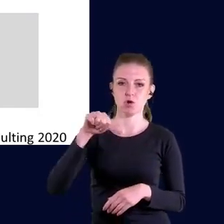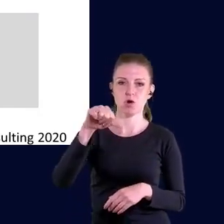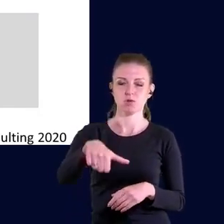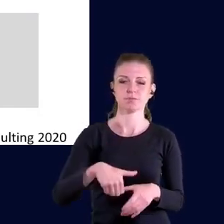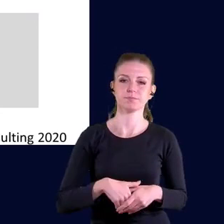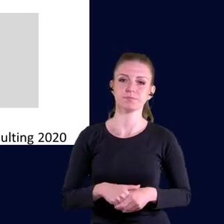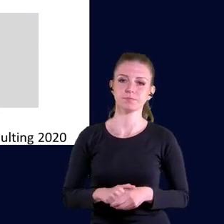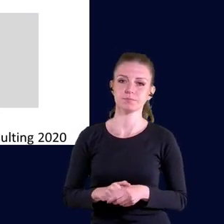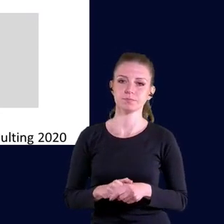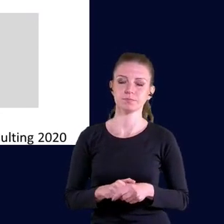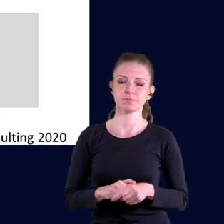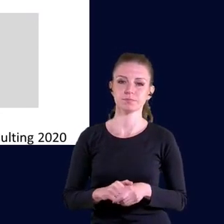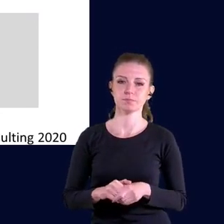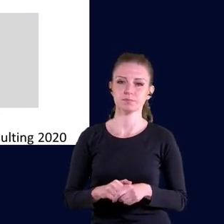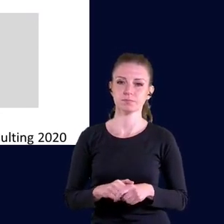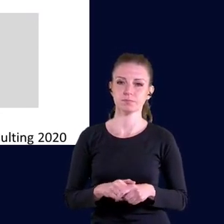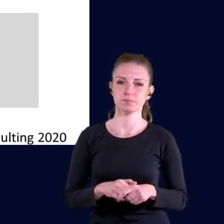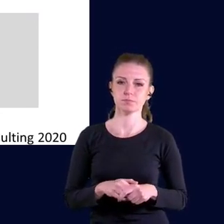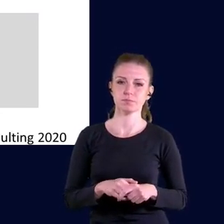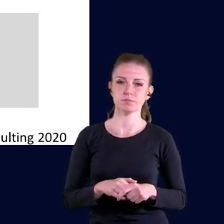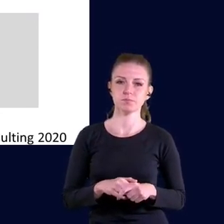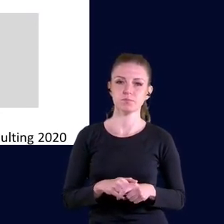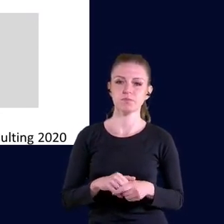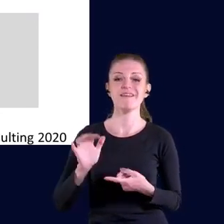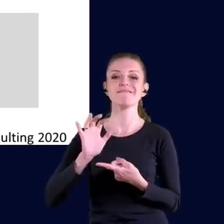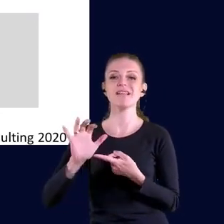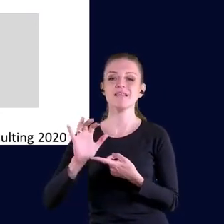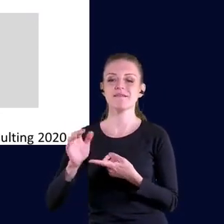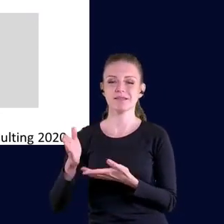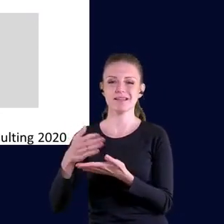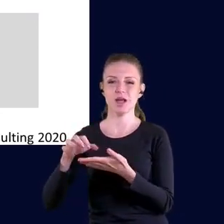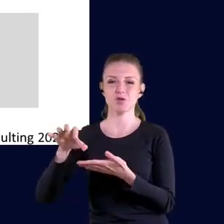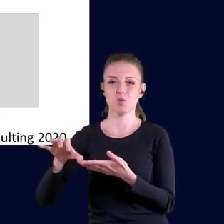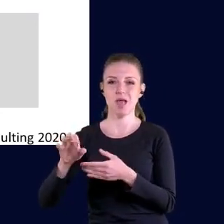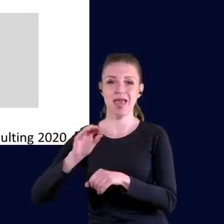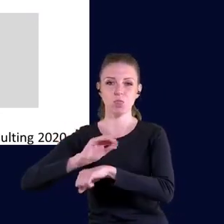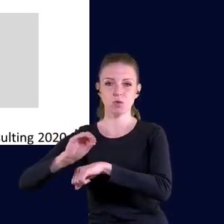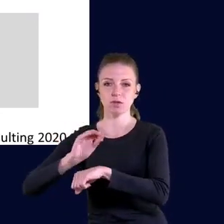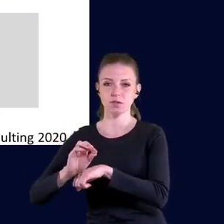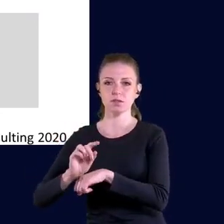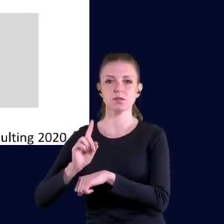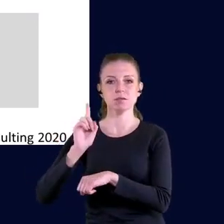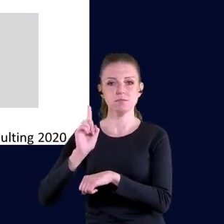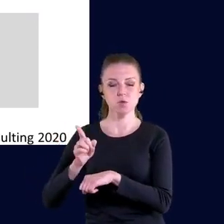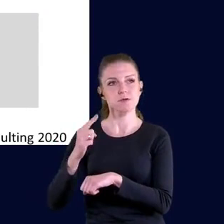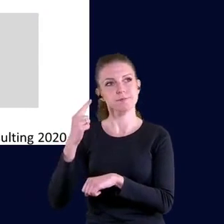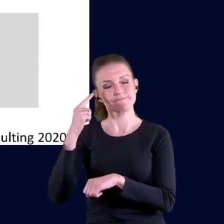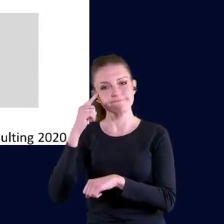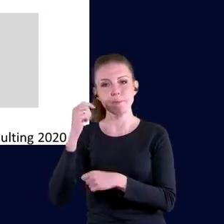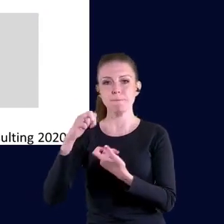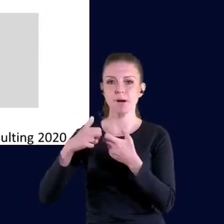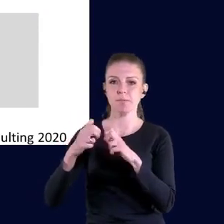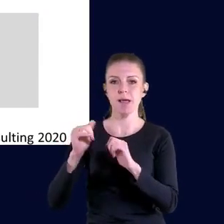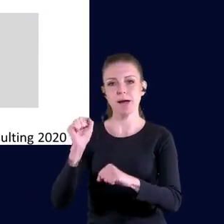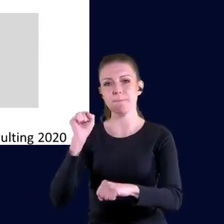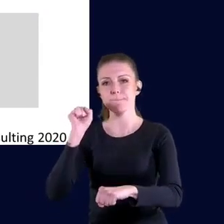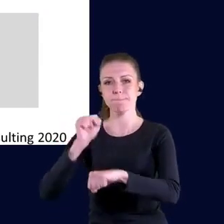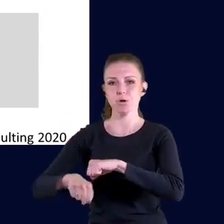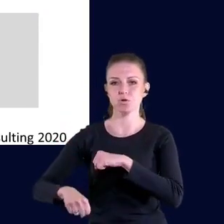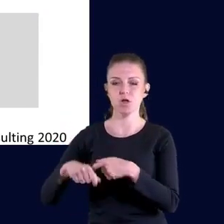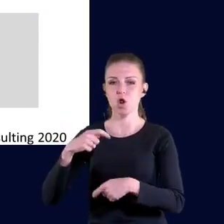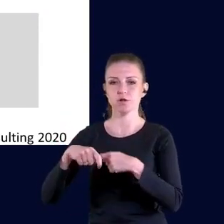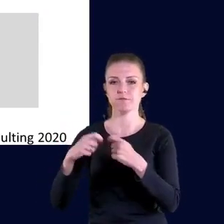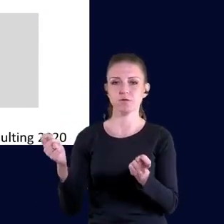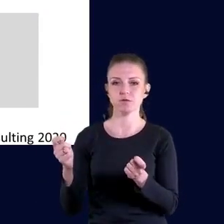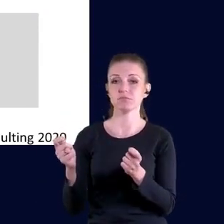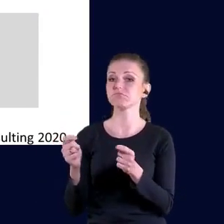wydawcy sektora edukacyjnego muszą stawić czoło pewnym wyzwaniom i tym wyzwaniem w